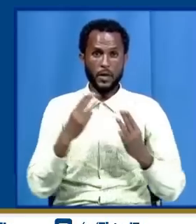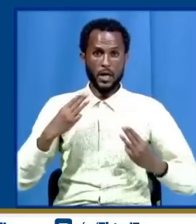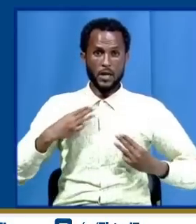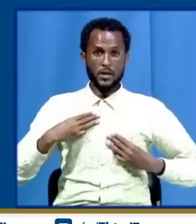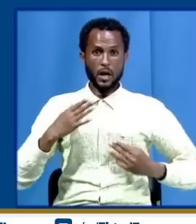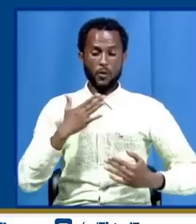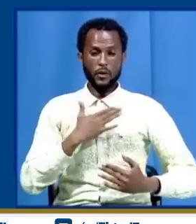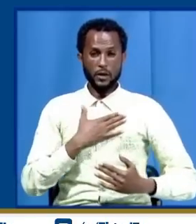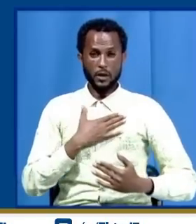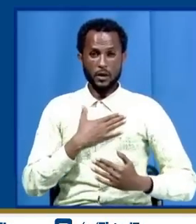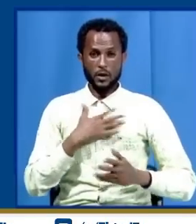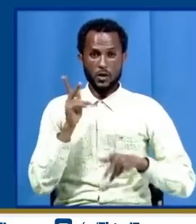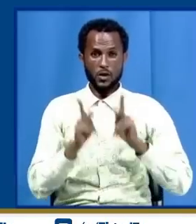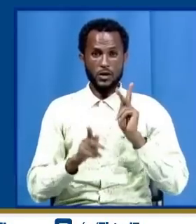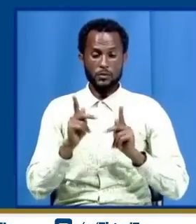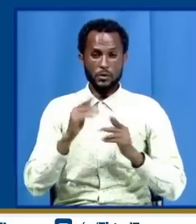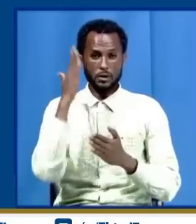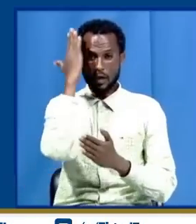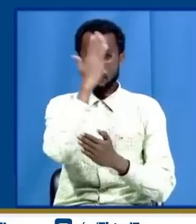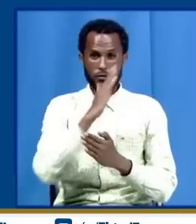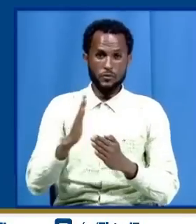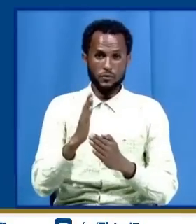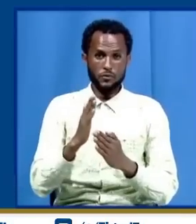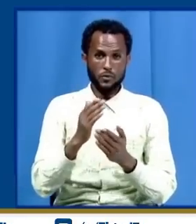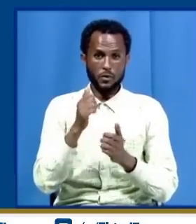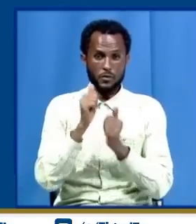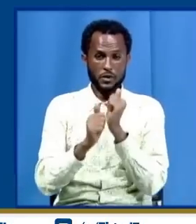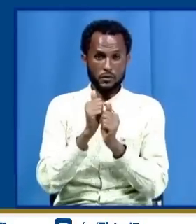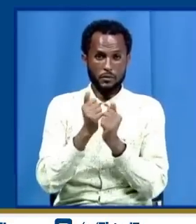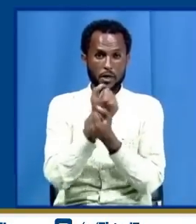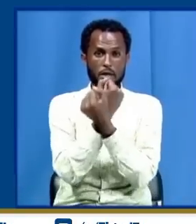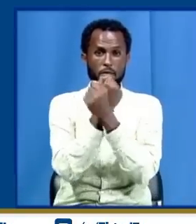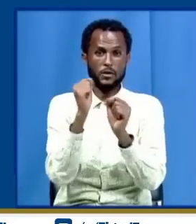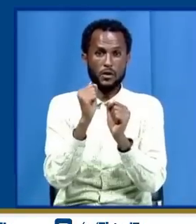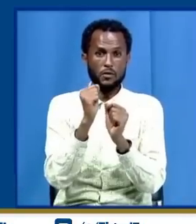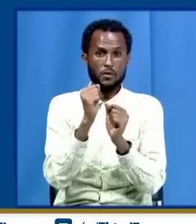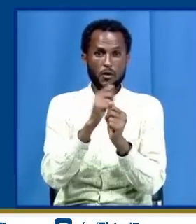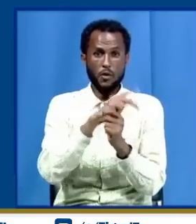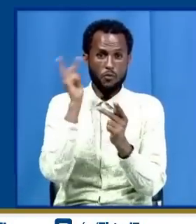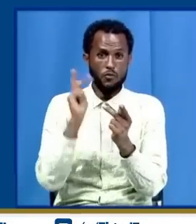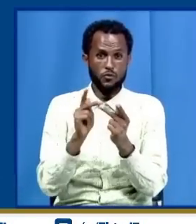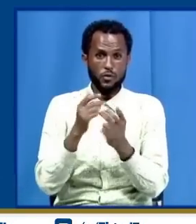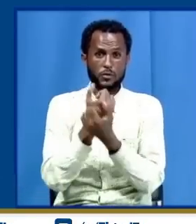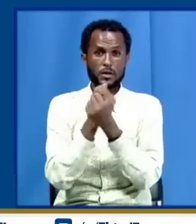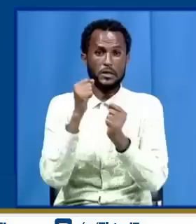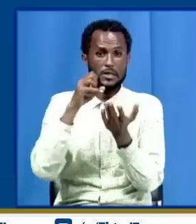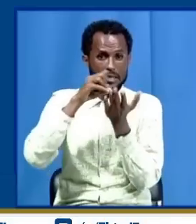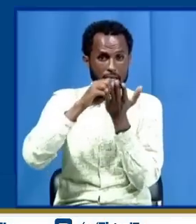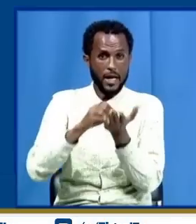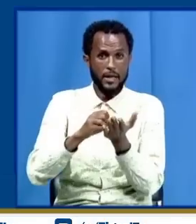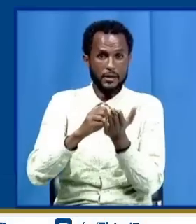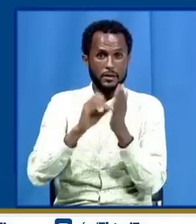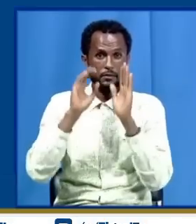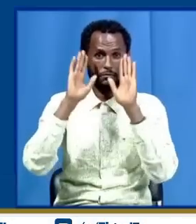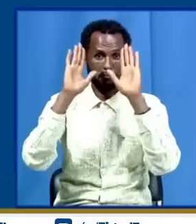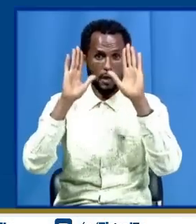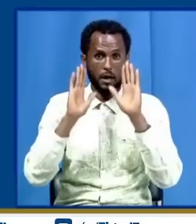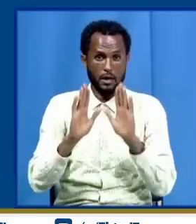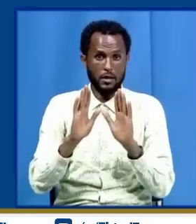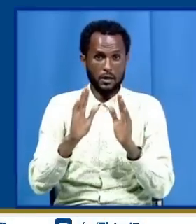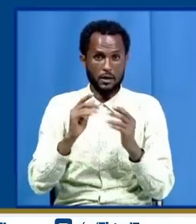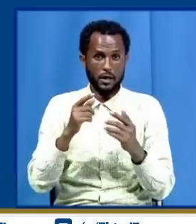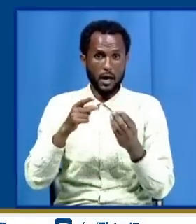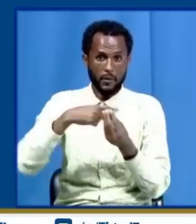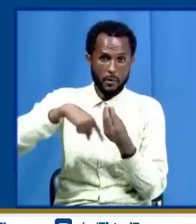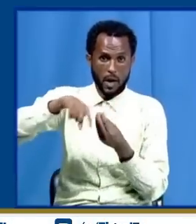ሰራዊትና ህዝቡ ካብ ፍጹም ብርሰት ንምድሓን ዝገበሮ ፍጹም ጅግንነትን ጽንዓትን ዝተመልኦ መስተንክር ኣብ ደንበ